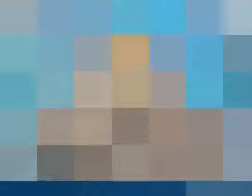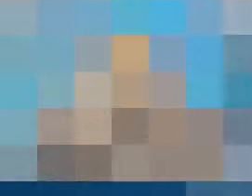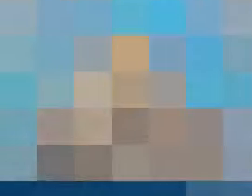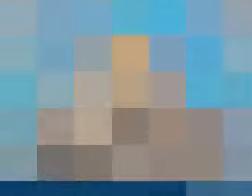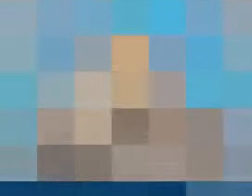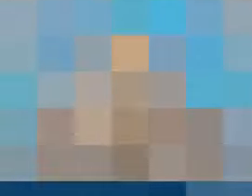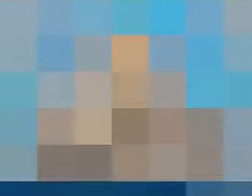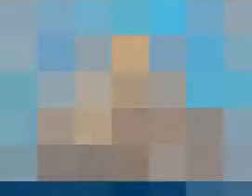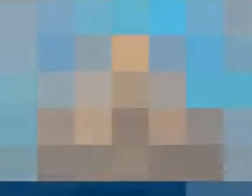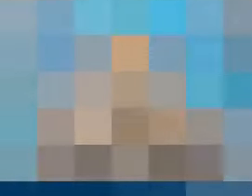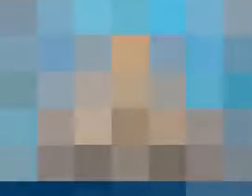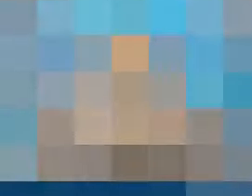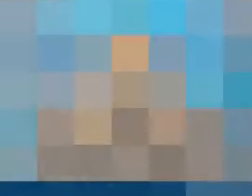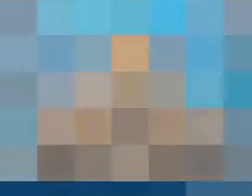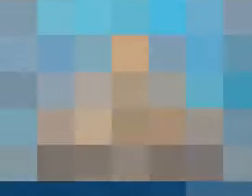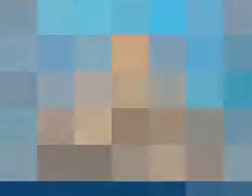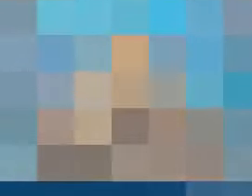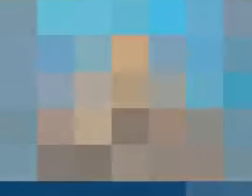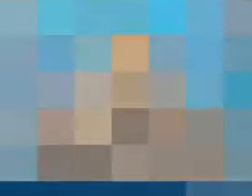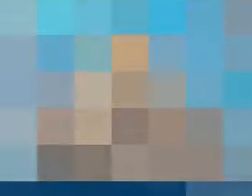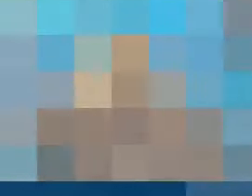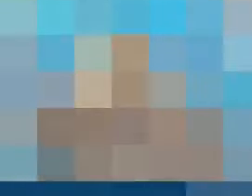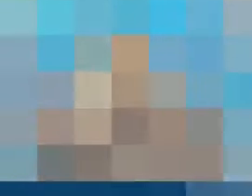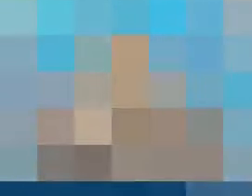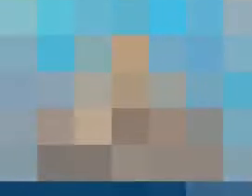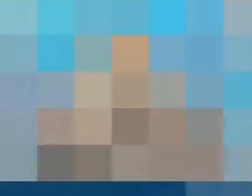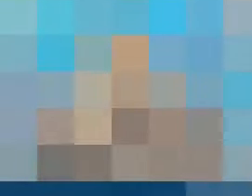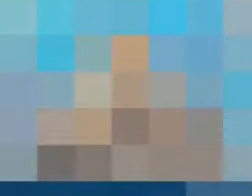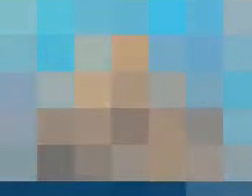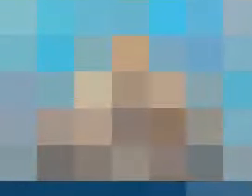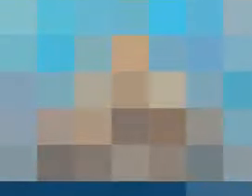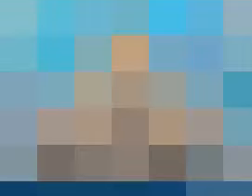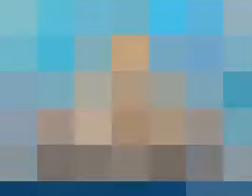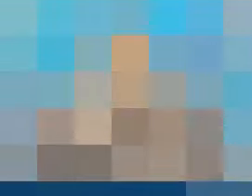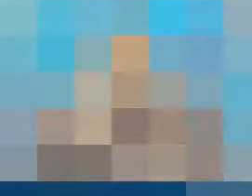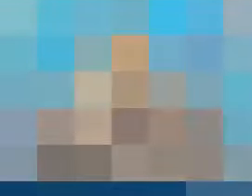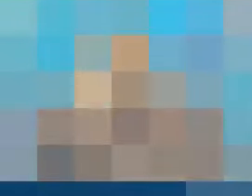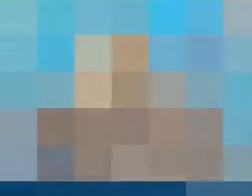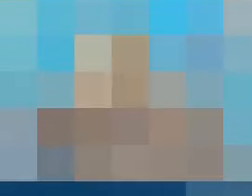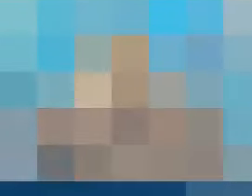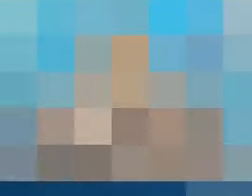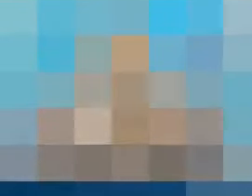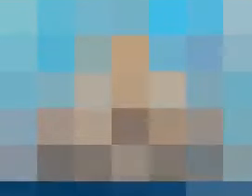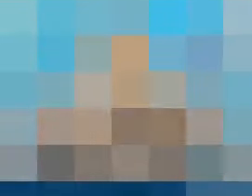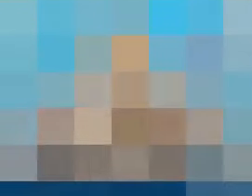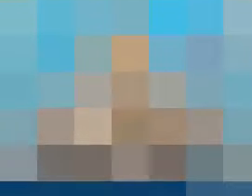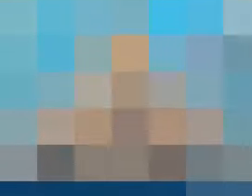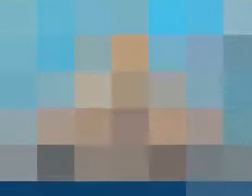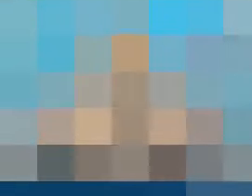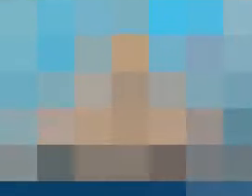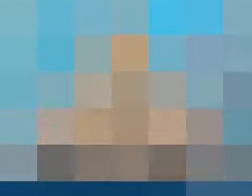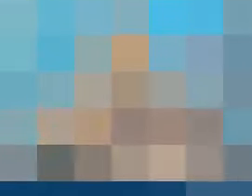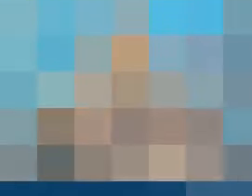32,226 شهيدا وأكثر من 74,500 مصاب، فضلا عن آلاف الضحايا تحت الأنقاض